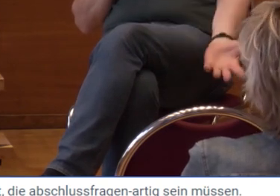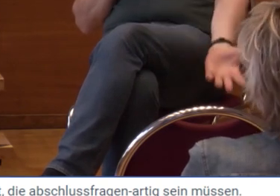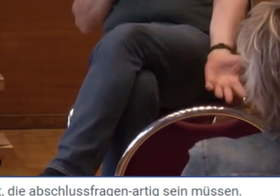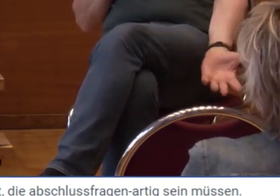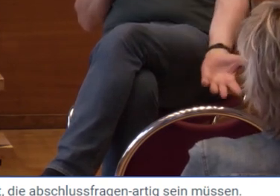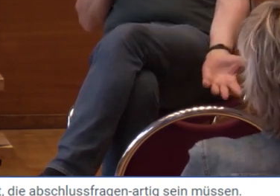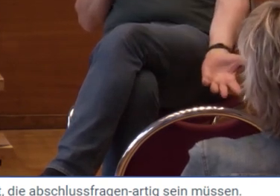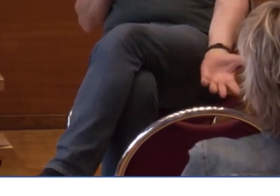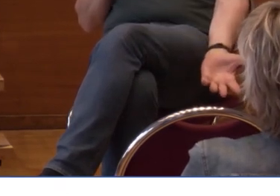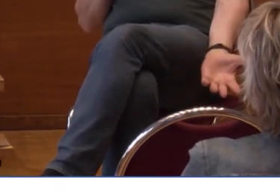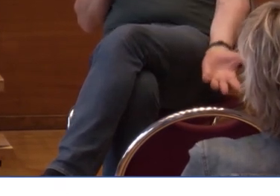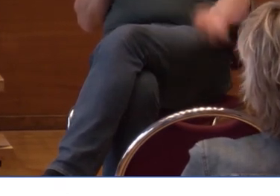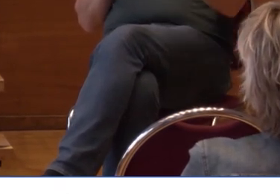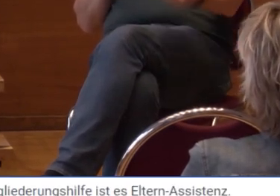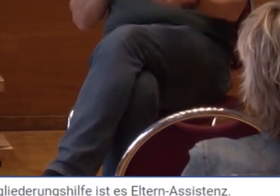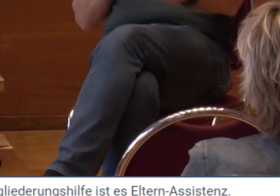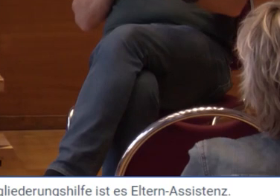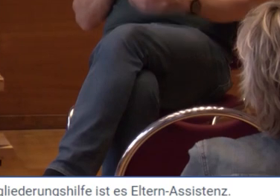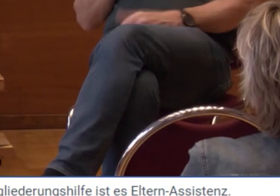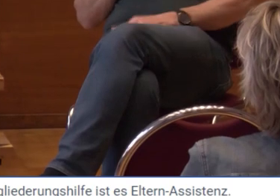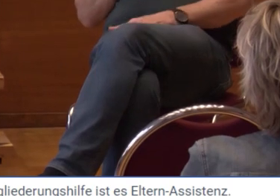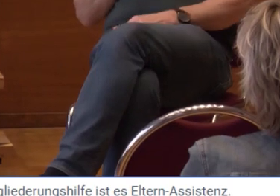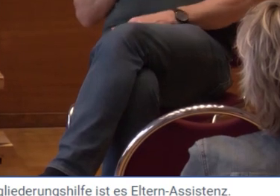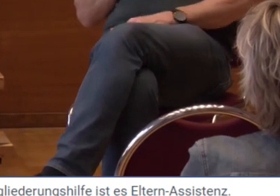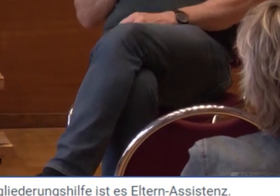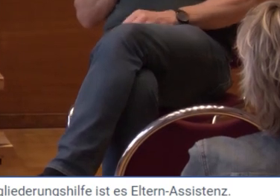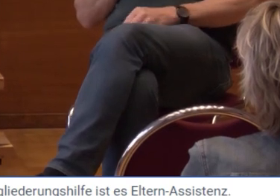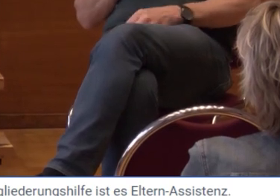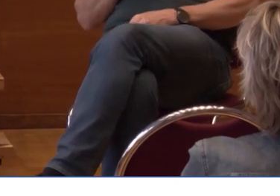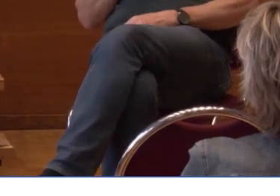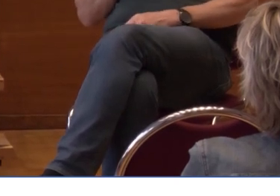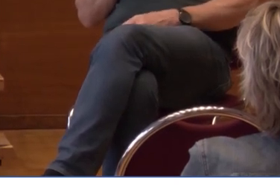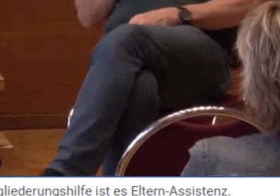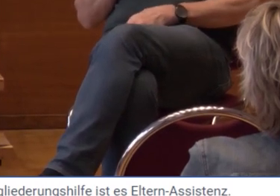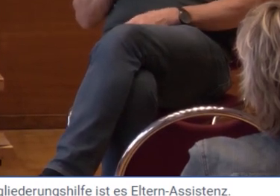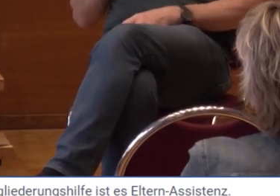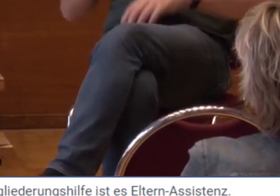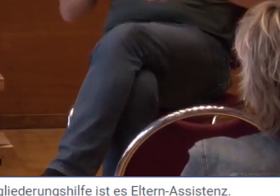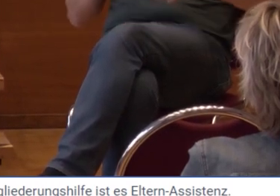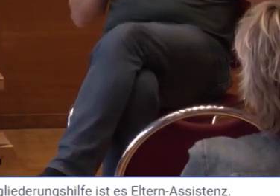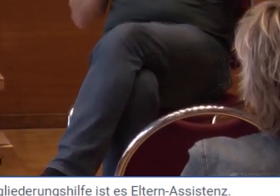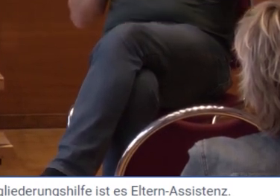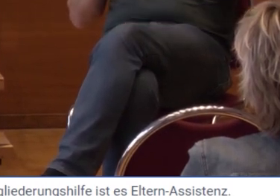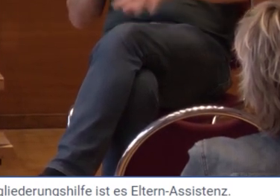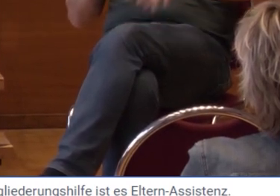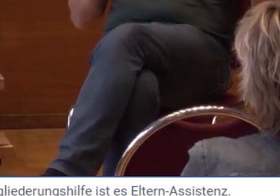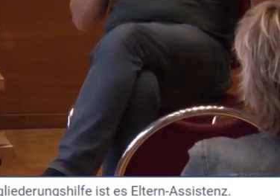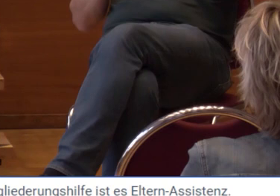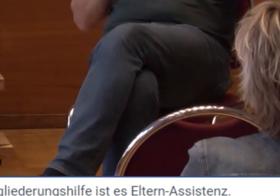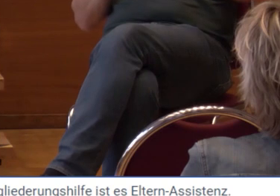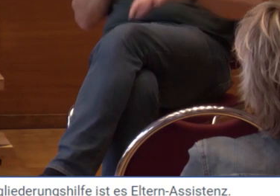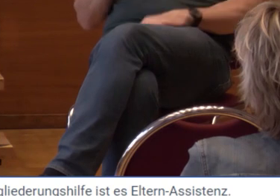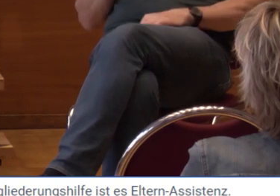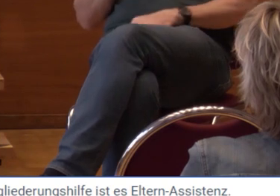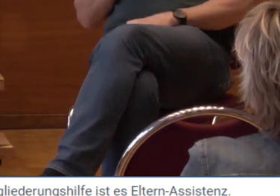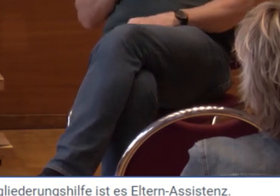eigenen Wohnraum der Familie mit einer ambulanten Hilfe zu Erziehung keinen zusammen auf Familie fokussiert sein